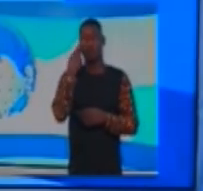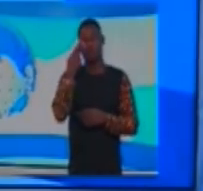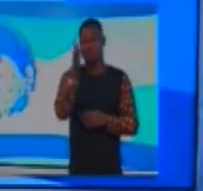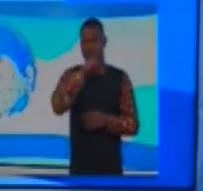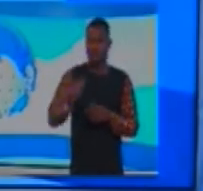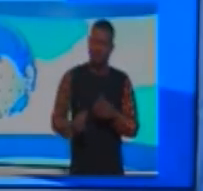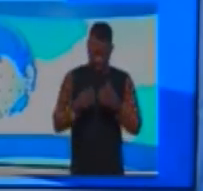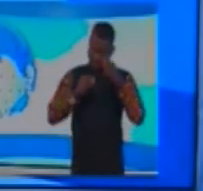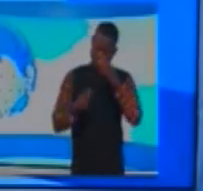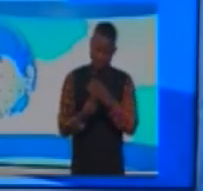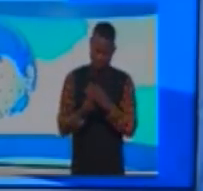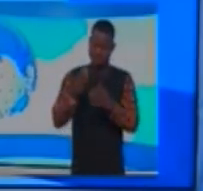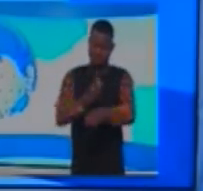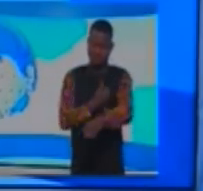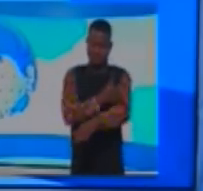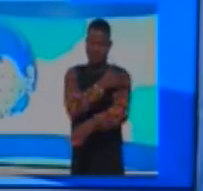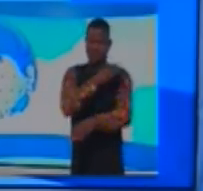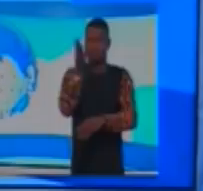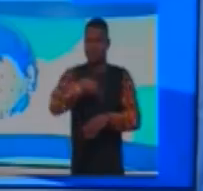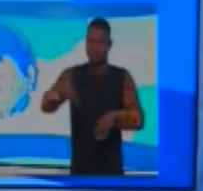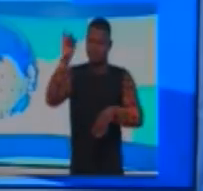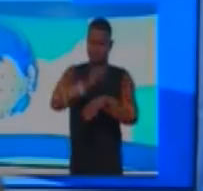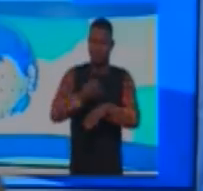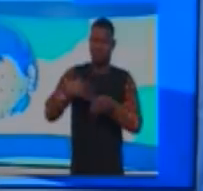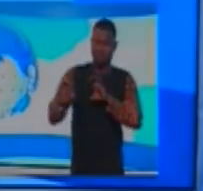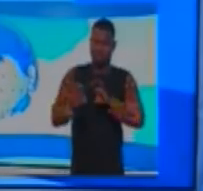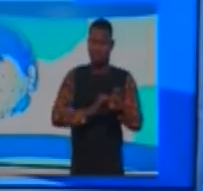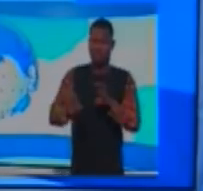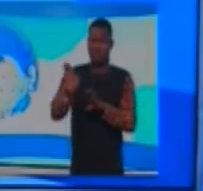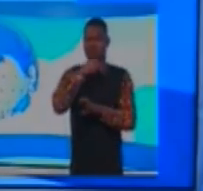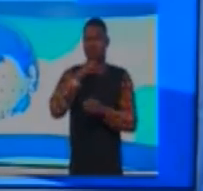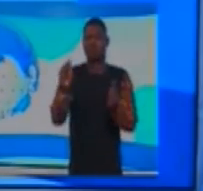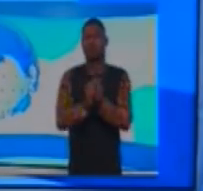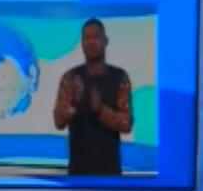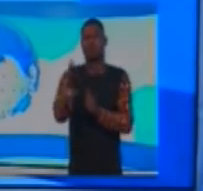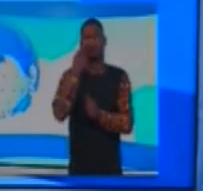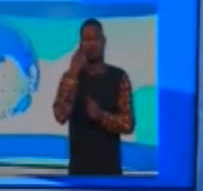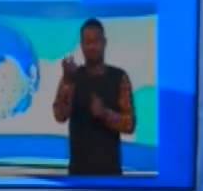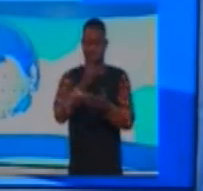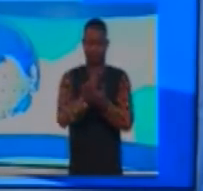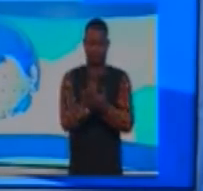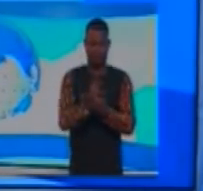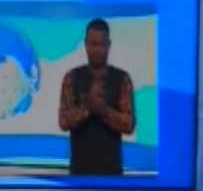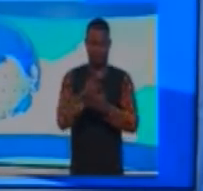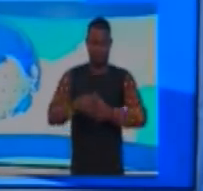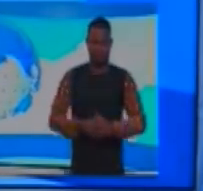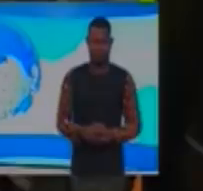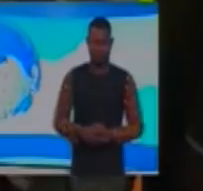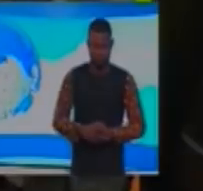l'évolution de l'installation de la fibre optique. On fait le point de la tournée avec Ismaël Saturnet